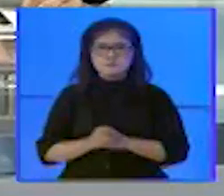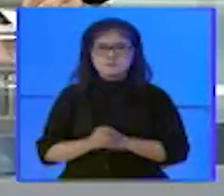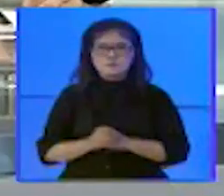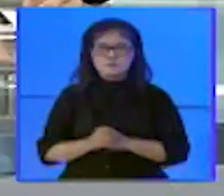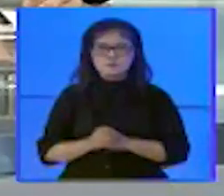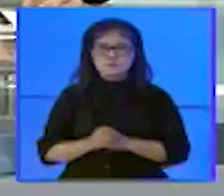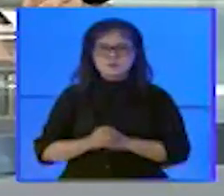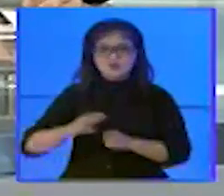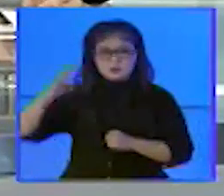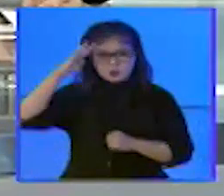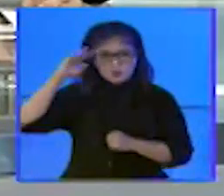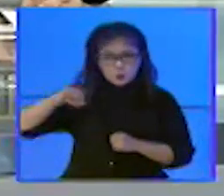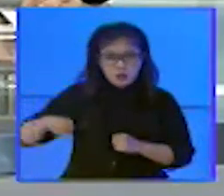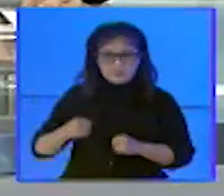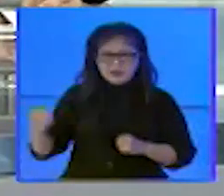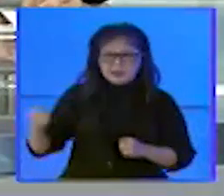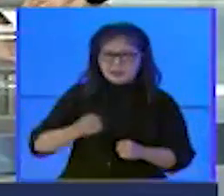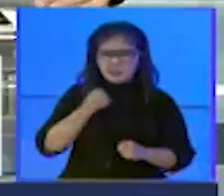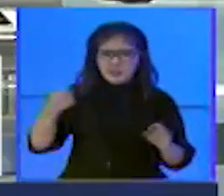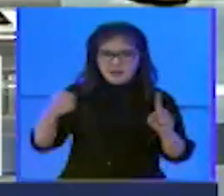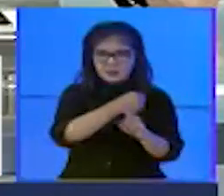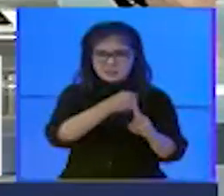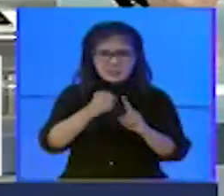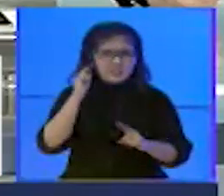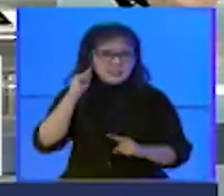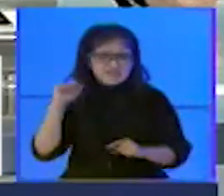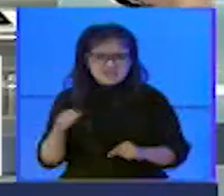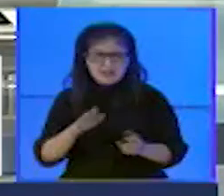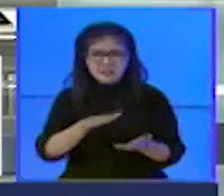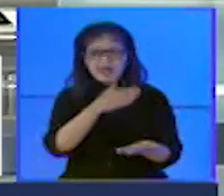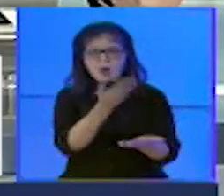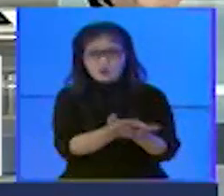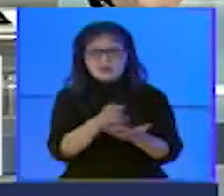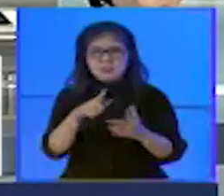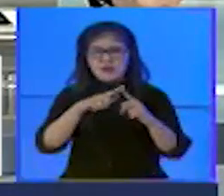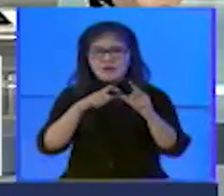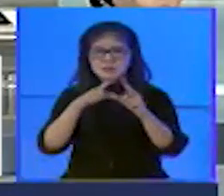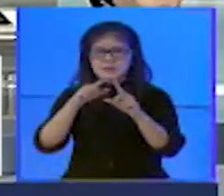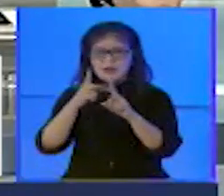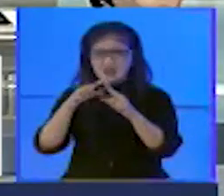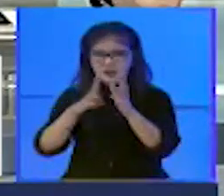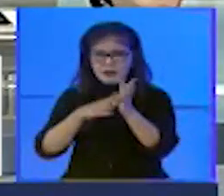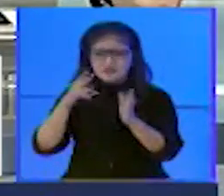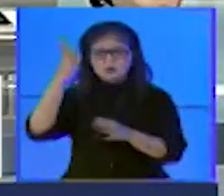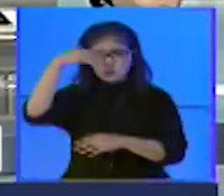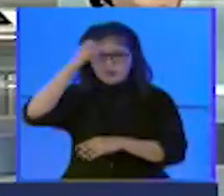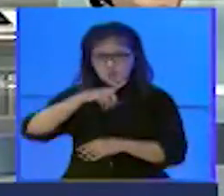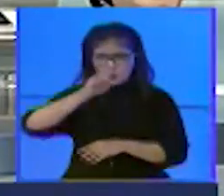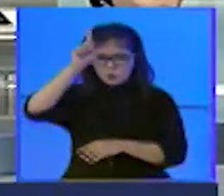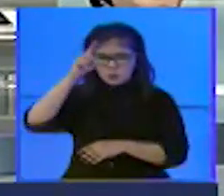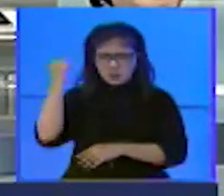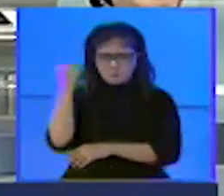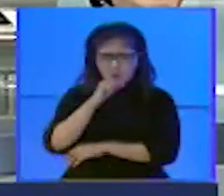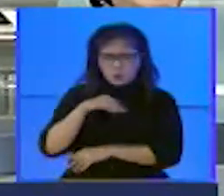Kita beralih ke informasi yang lain, seorang suami tega menganiaya istrinya hingga tewas di Asahan, Sumatera